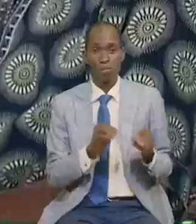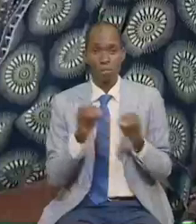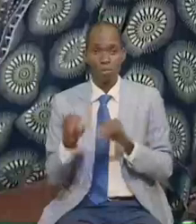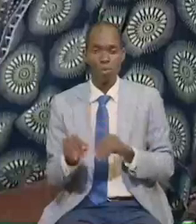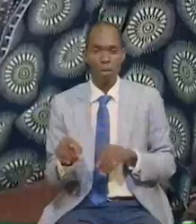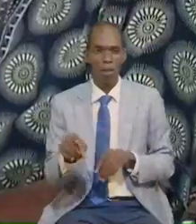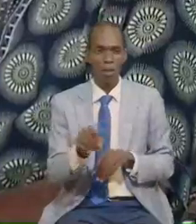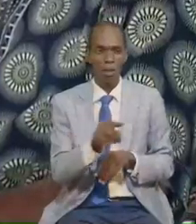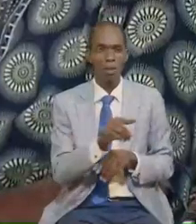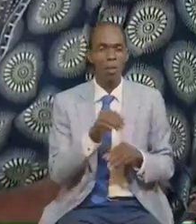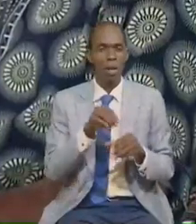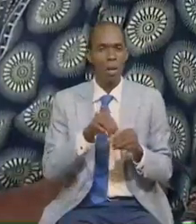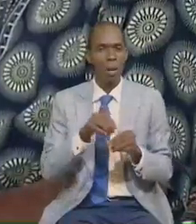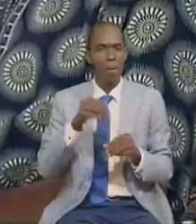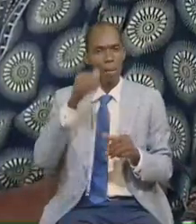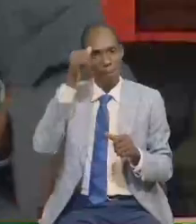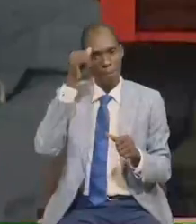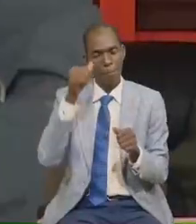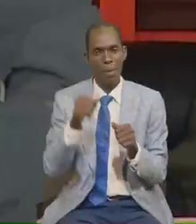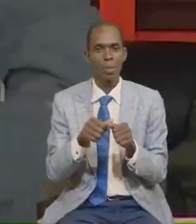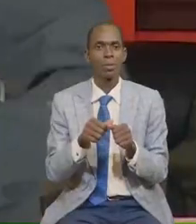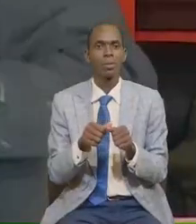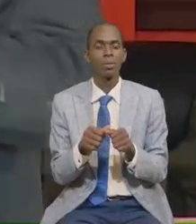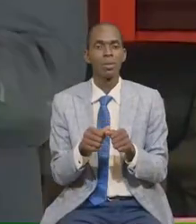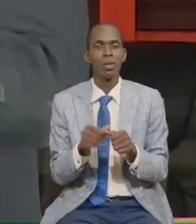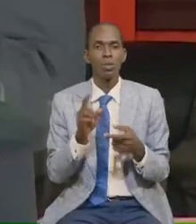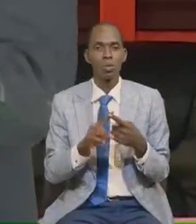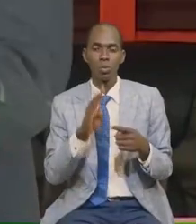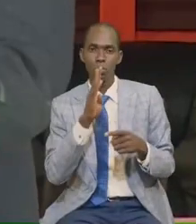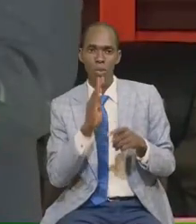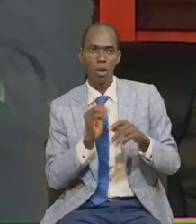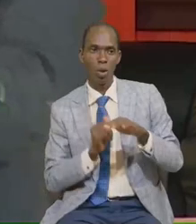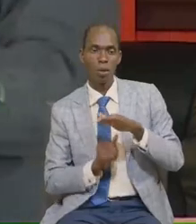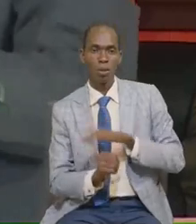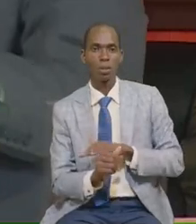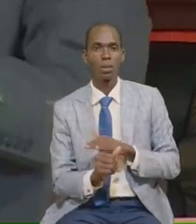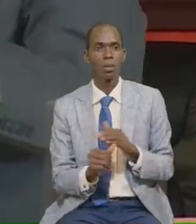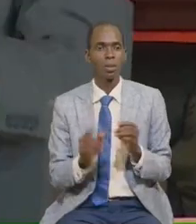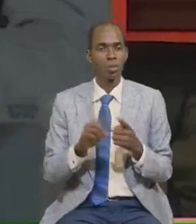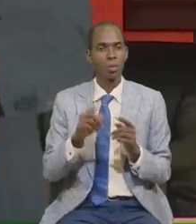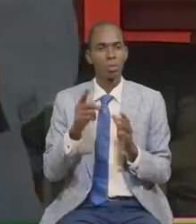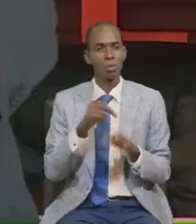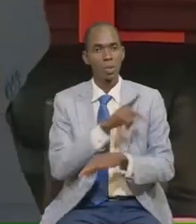d'être soumis au magistrat et aux autorités